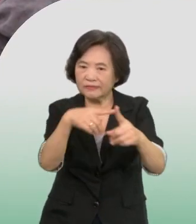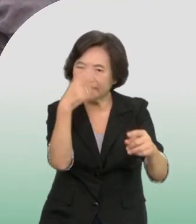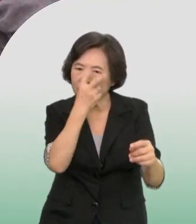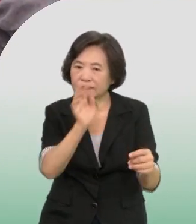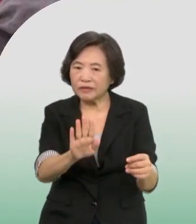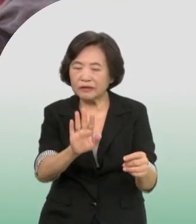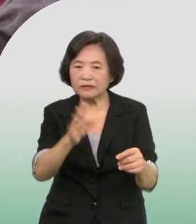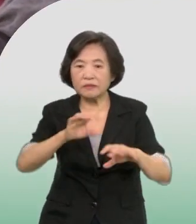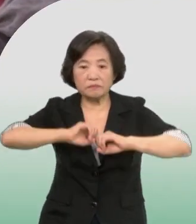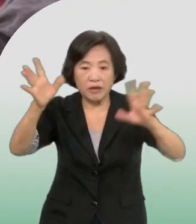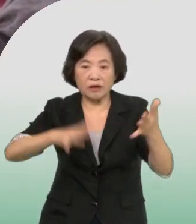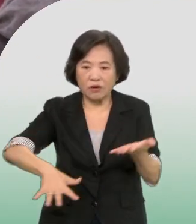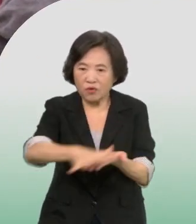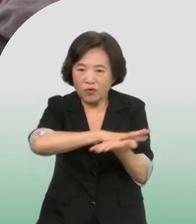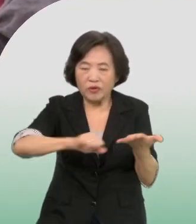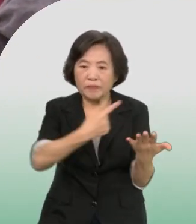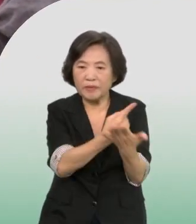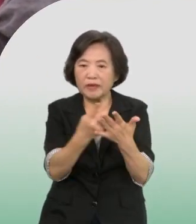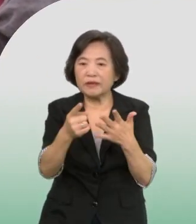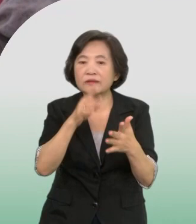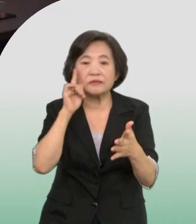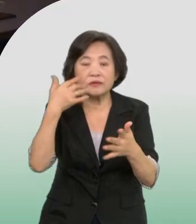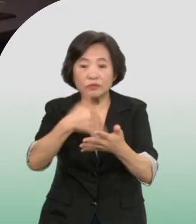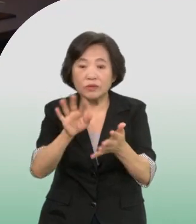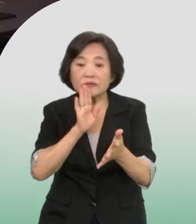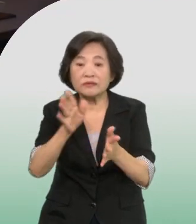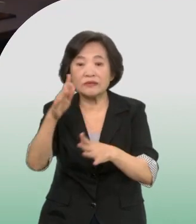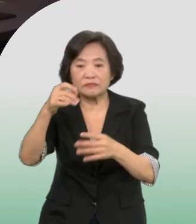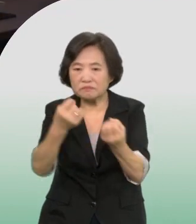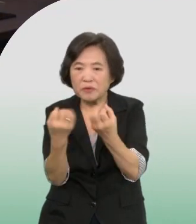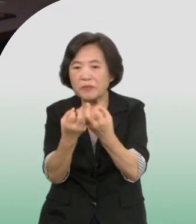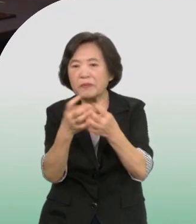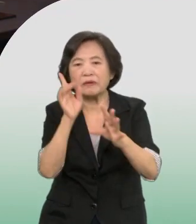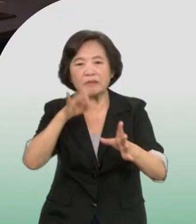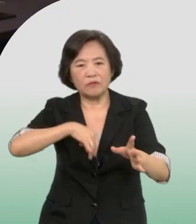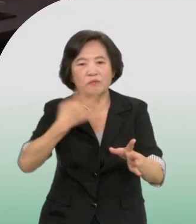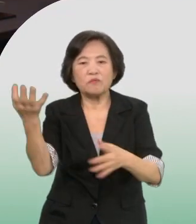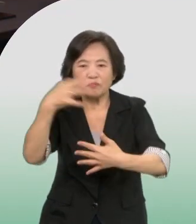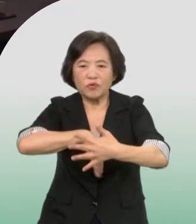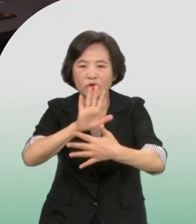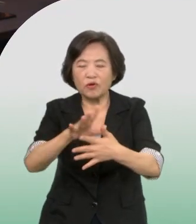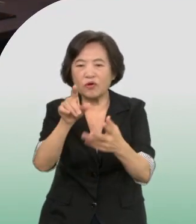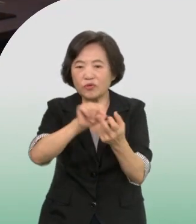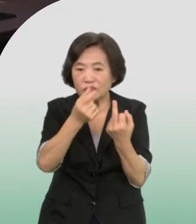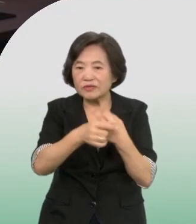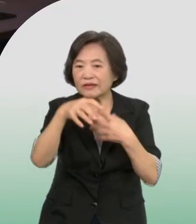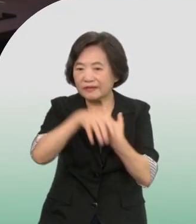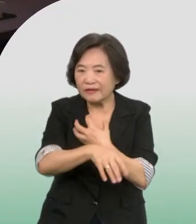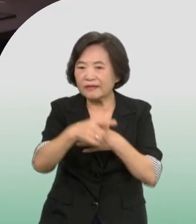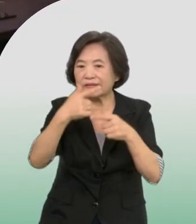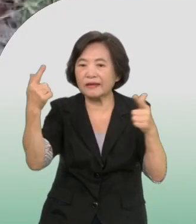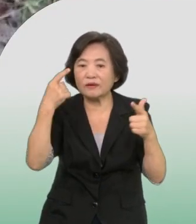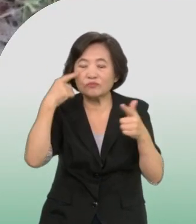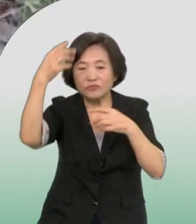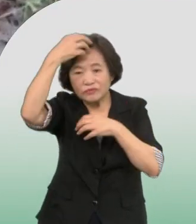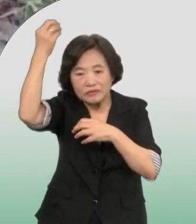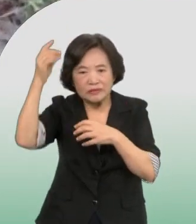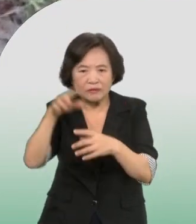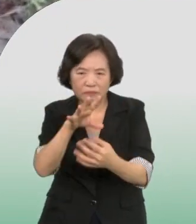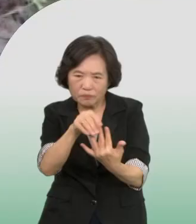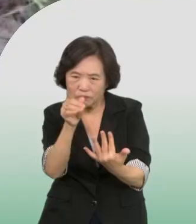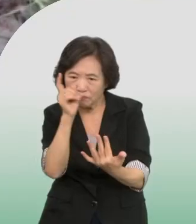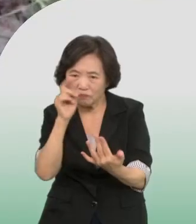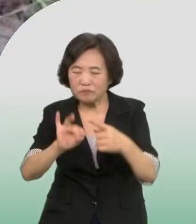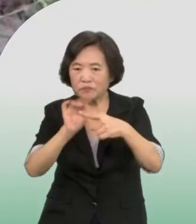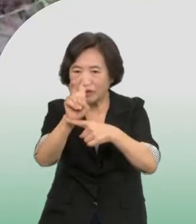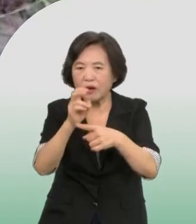灾，同时宣布全业大家作物都连业天灾救助范围。江浙甘肃内陆太阳的复古经过初验，